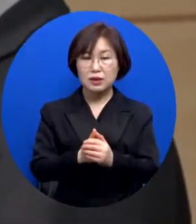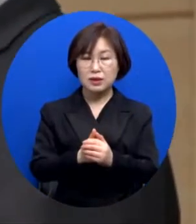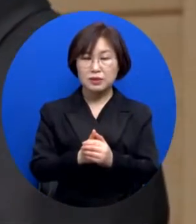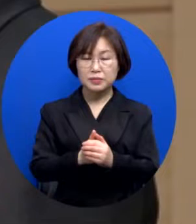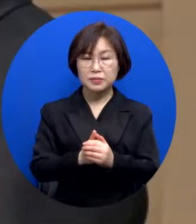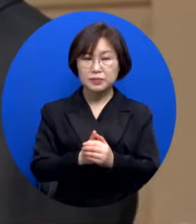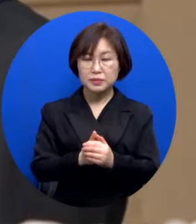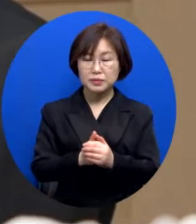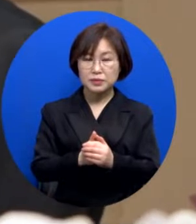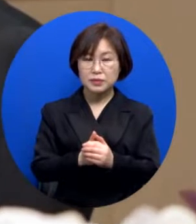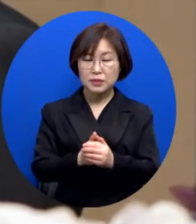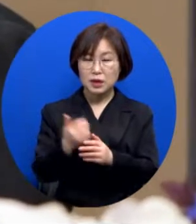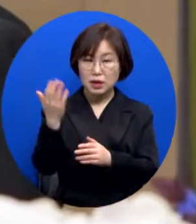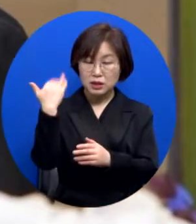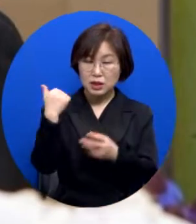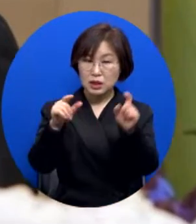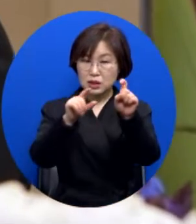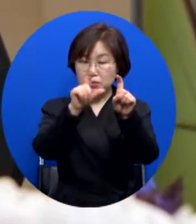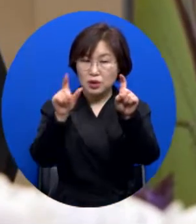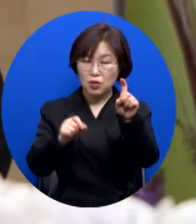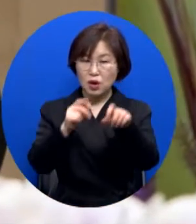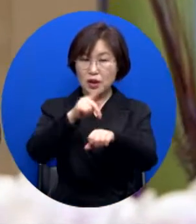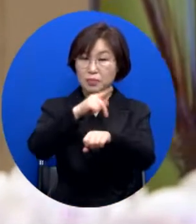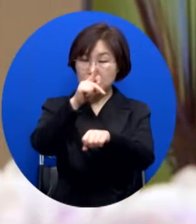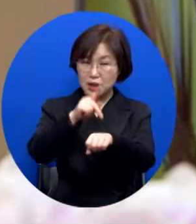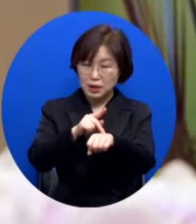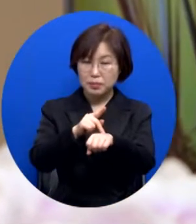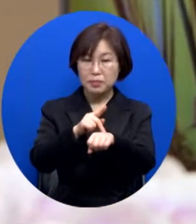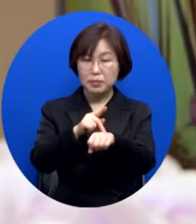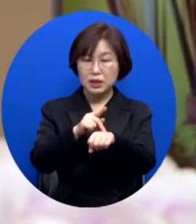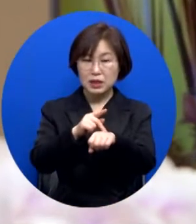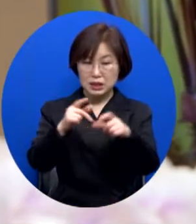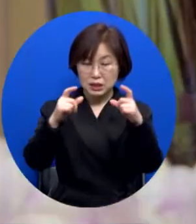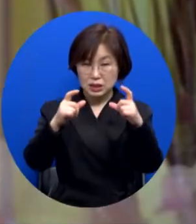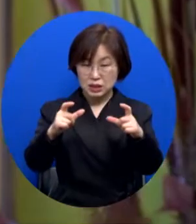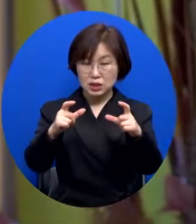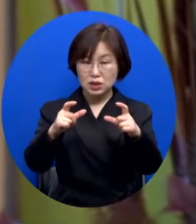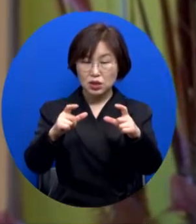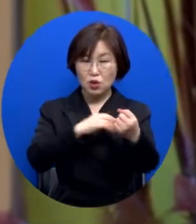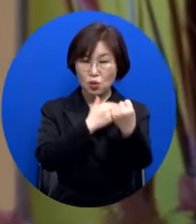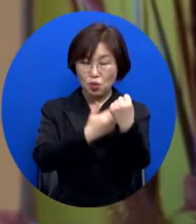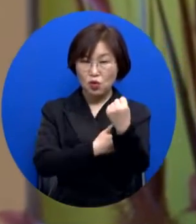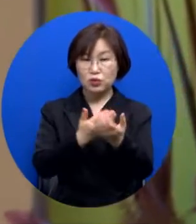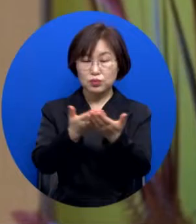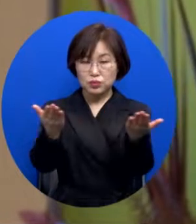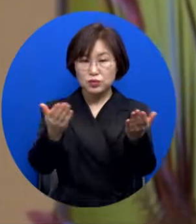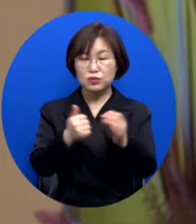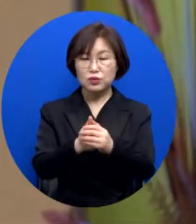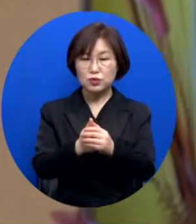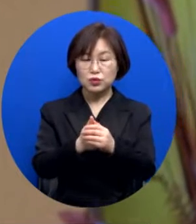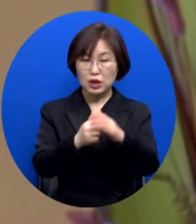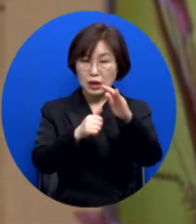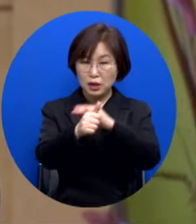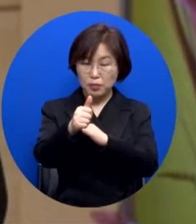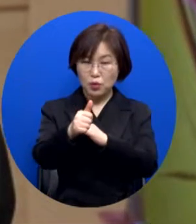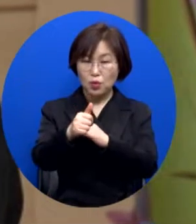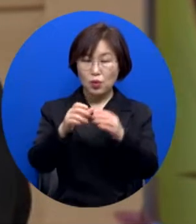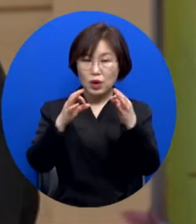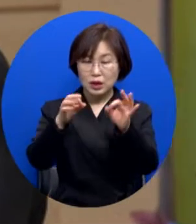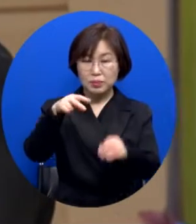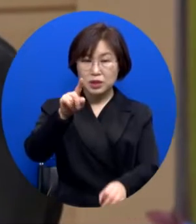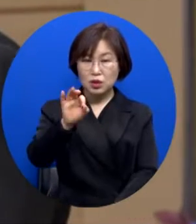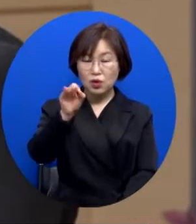주 ms 는 지난해 11월에 필리핀 지역 선교 부의 자치권을 부여하기로 하고 지역 대표의 김성영